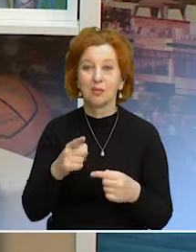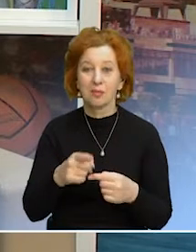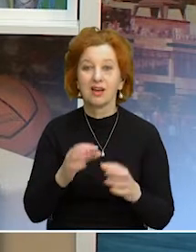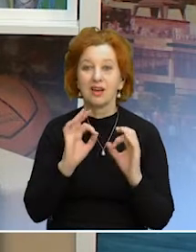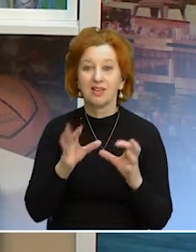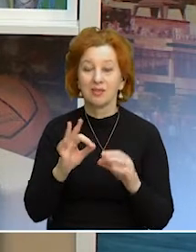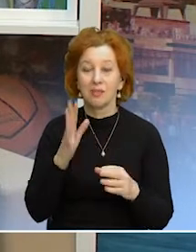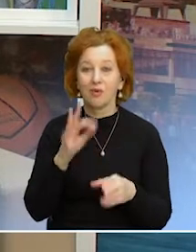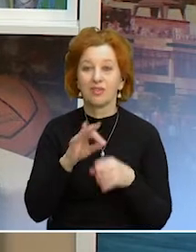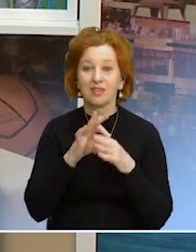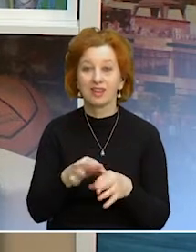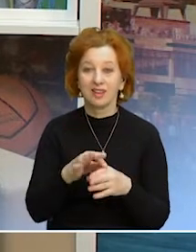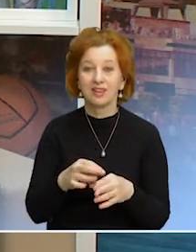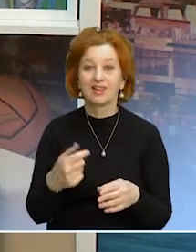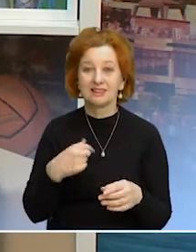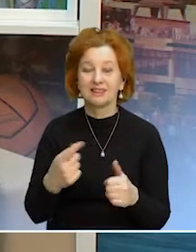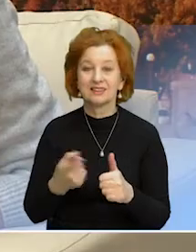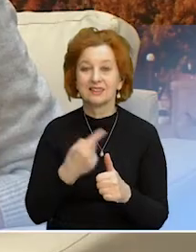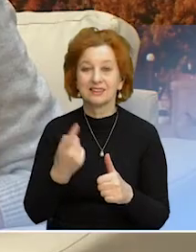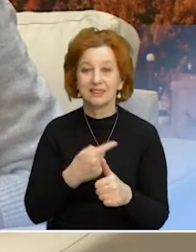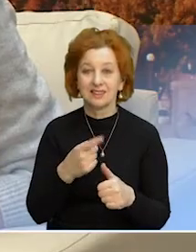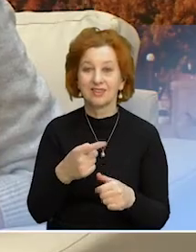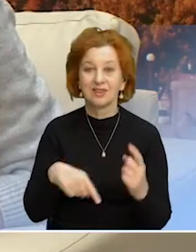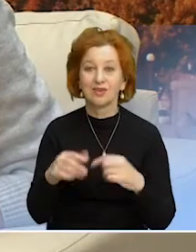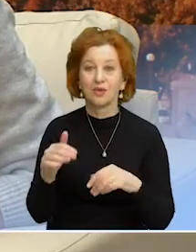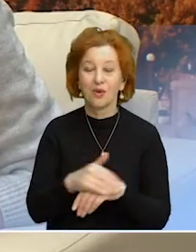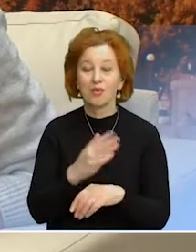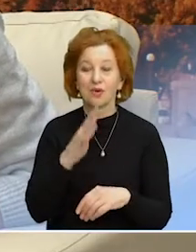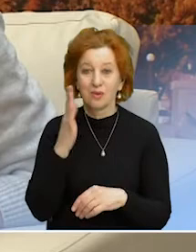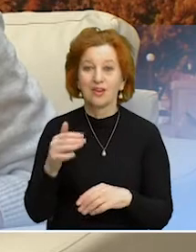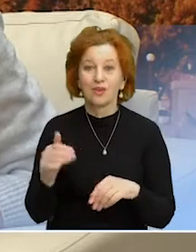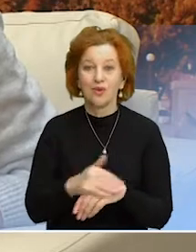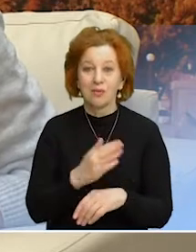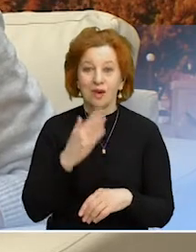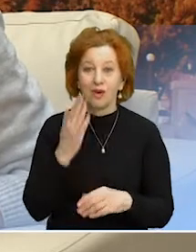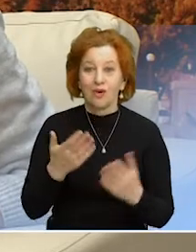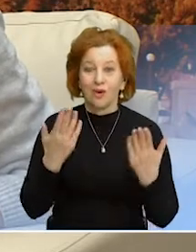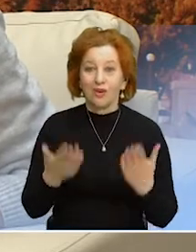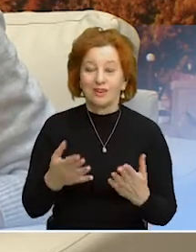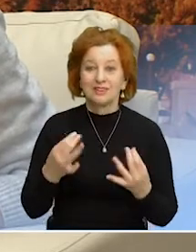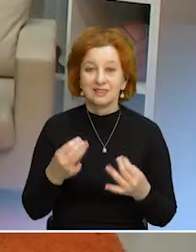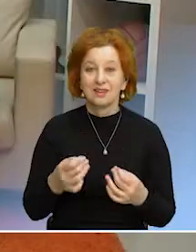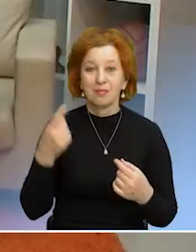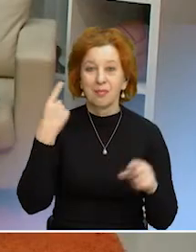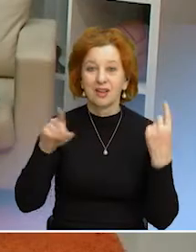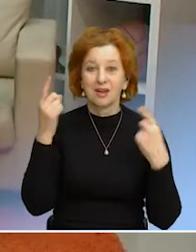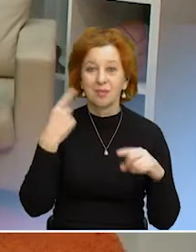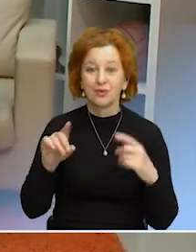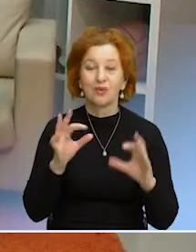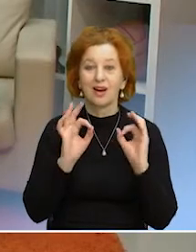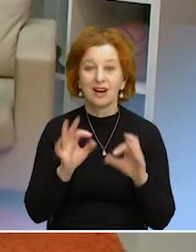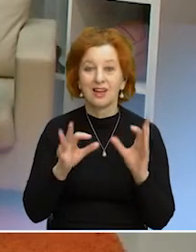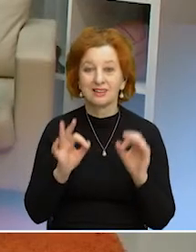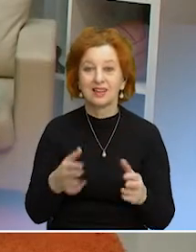будет завтра, мы поговорим с ведущими шоу Анной Глебовой и Оксаной Мирошниченко. Девочки, доброе утро. Доброе утро. Ох, интриги. Что ж там напридумывали, сейчас